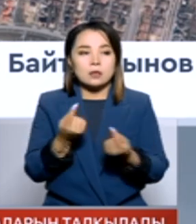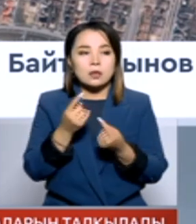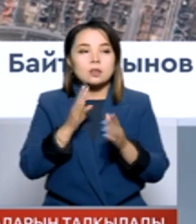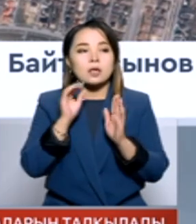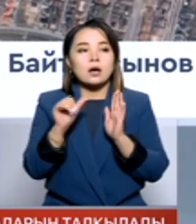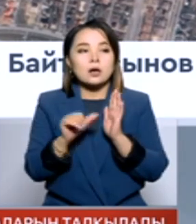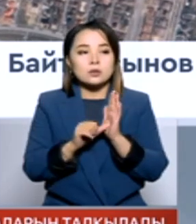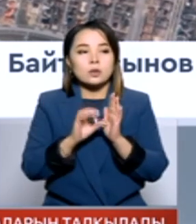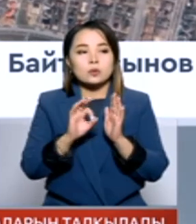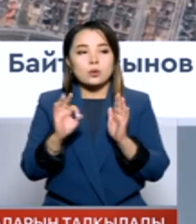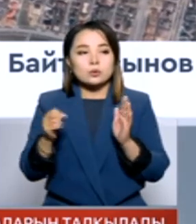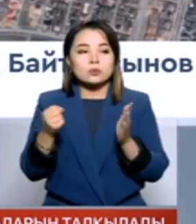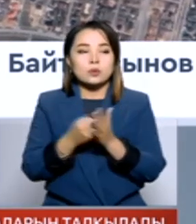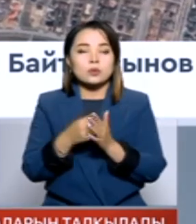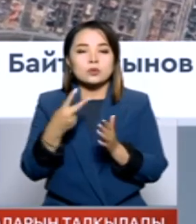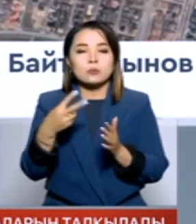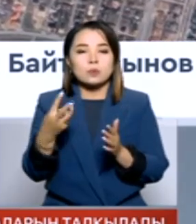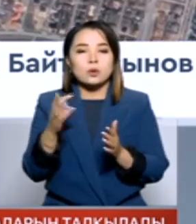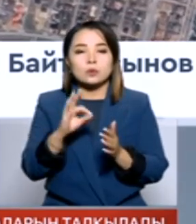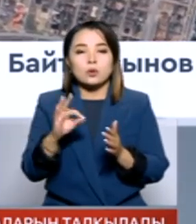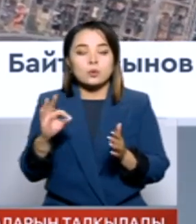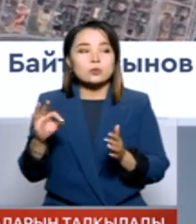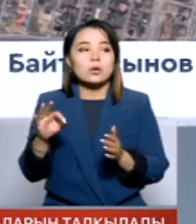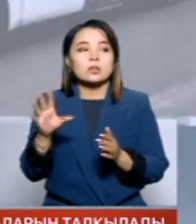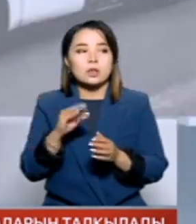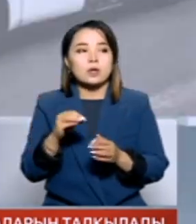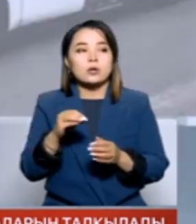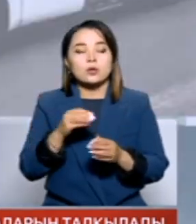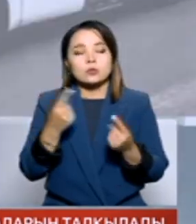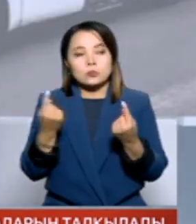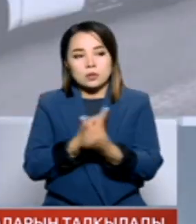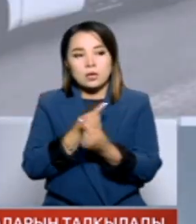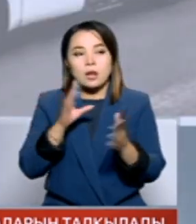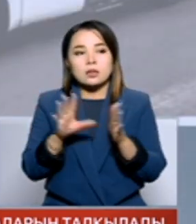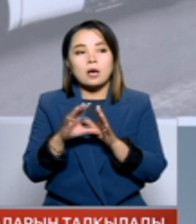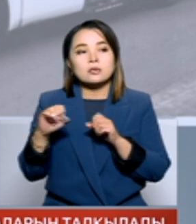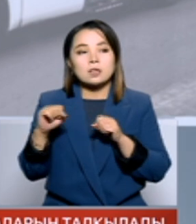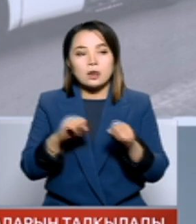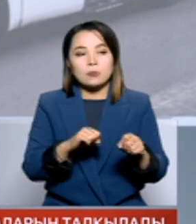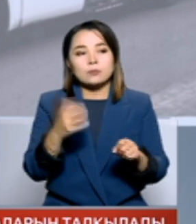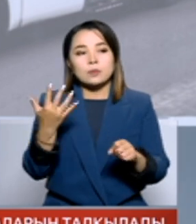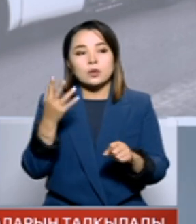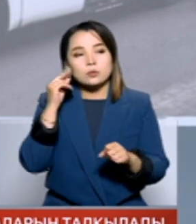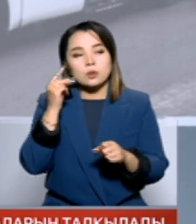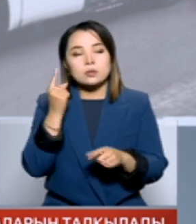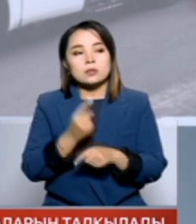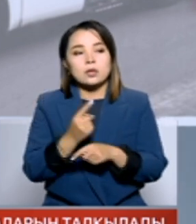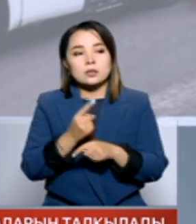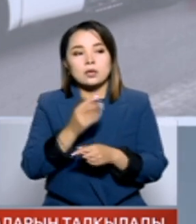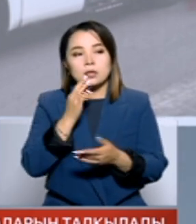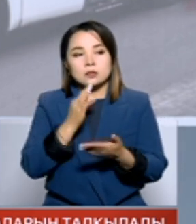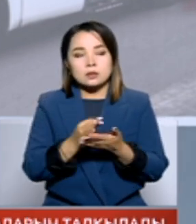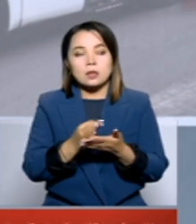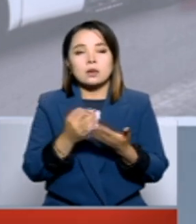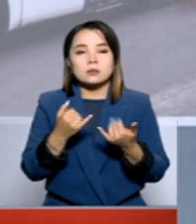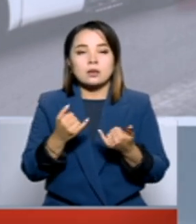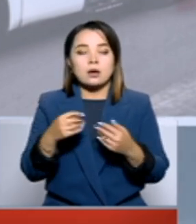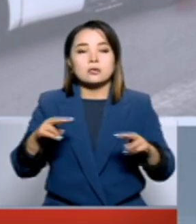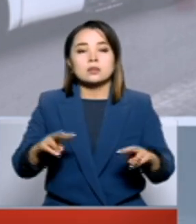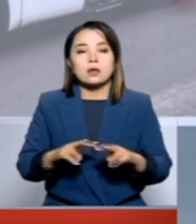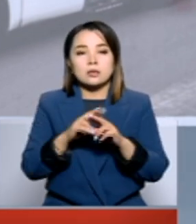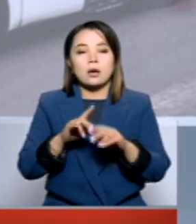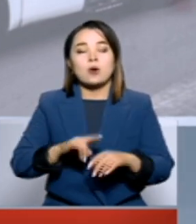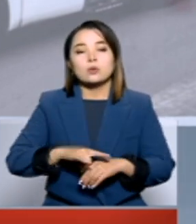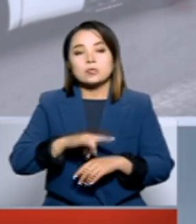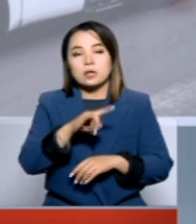таңғы 6:00-ден 23:30-ға дейін жүреді, ал электр самокаттармен 5 шілдеге дейін жүруге рұқсат жоқ. Астана әуежайы